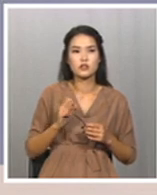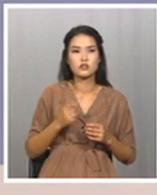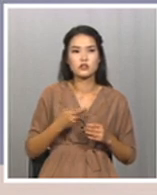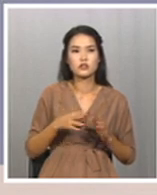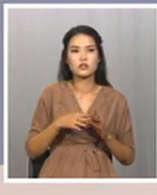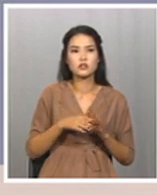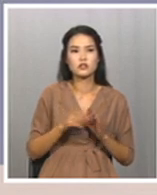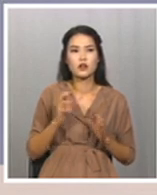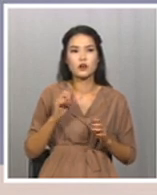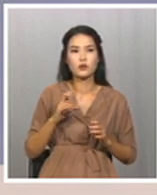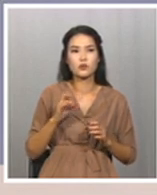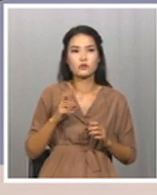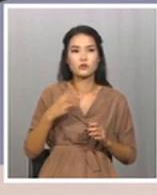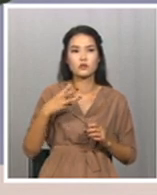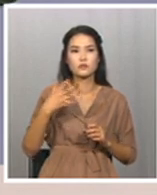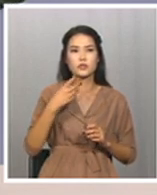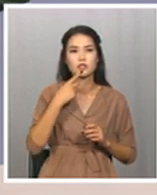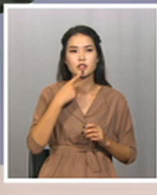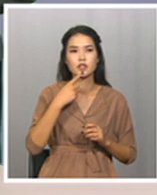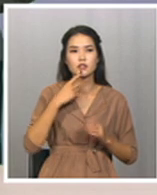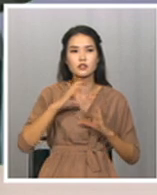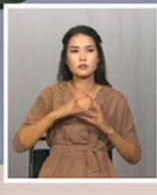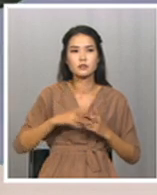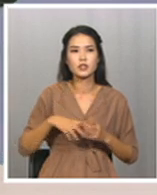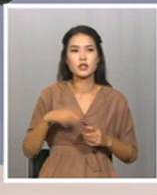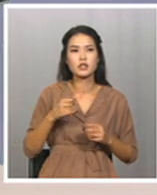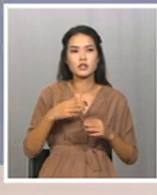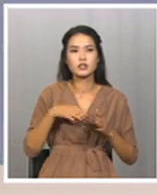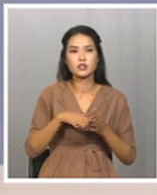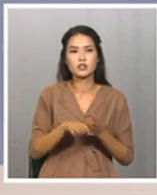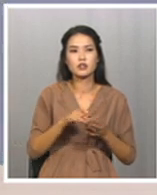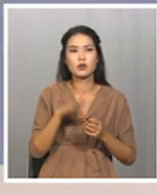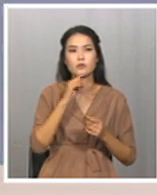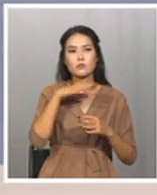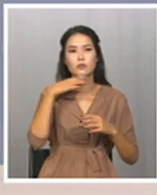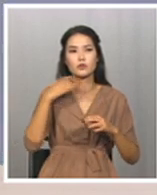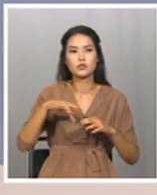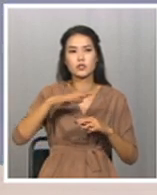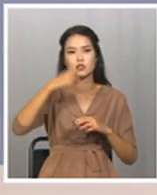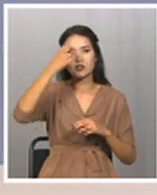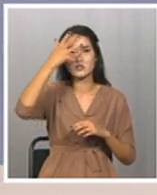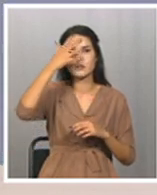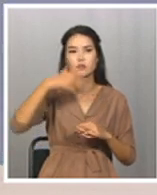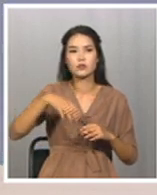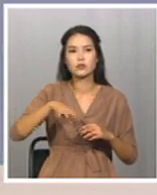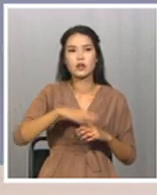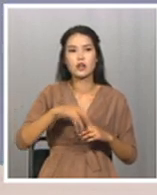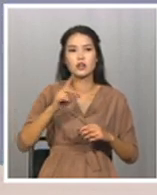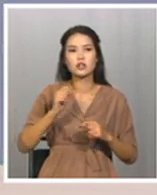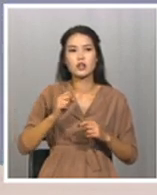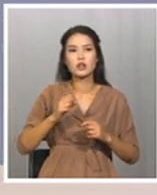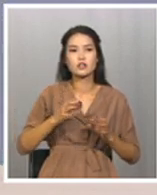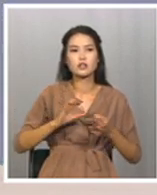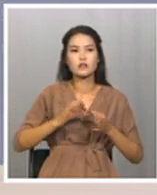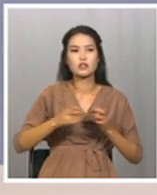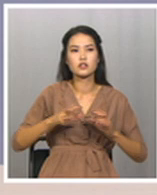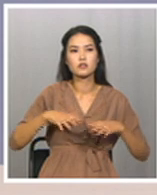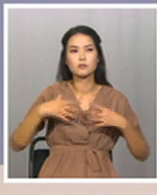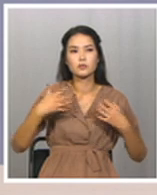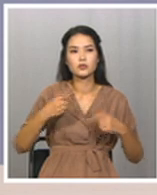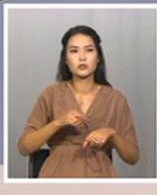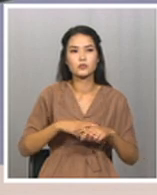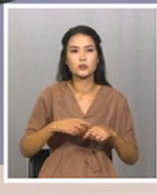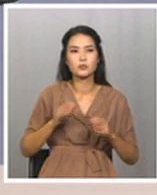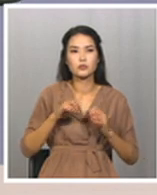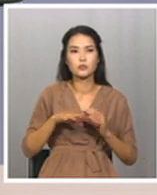Акунина переведены на 35 языков мира и изданы во многих странах Европы. За сравнительно короткое время он